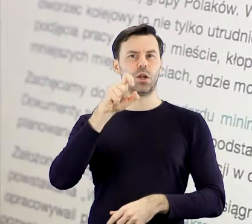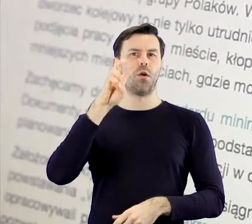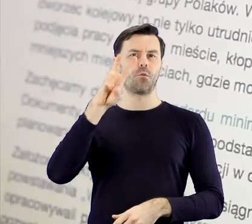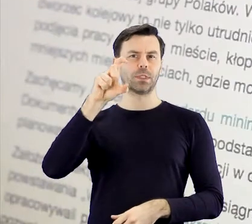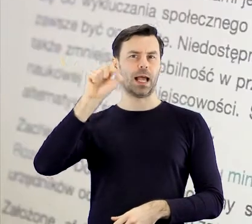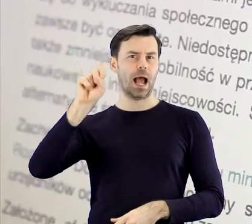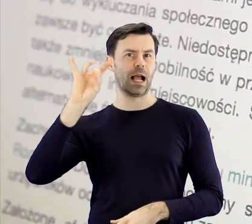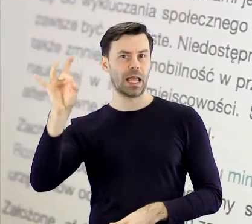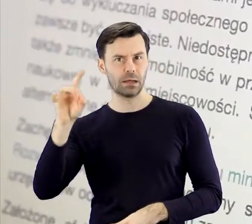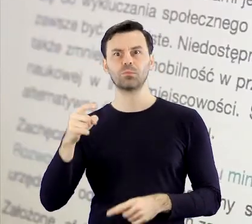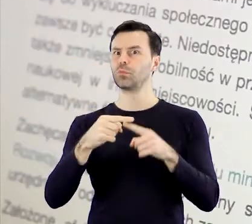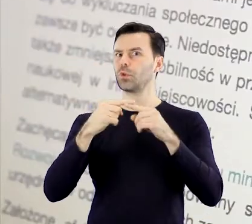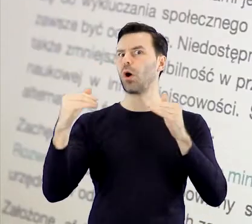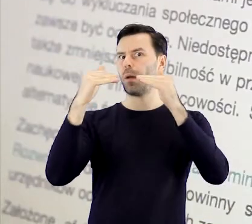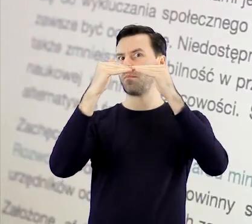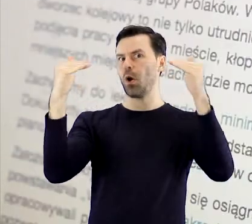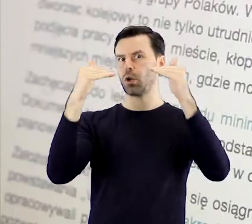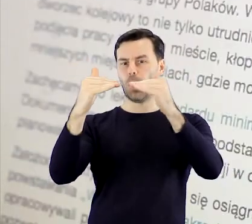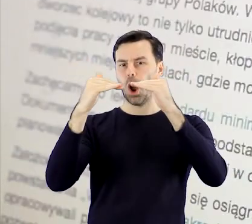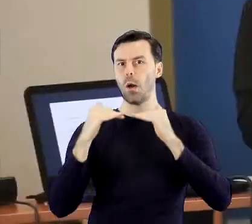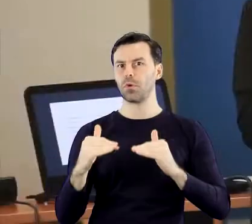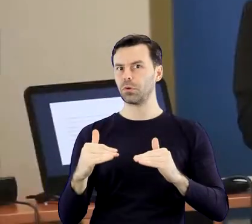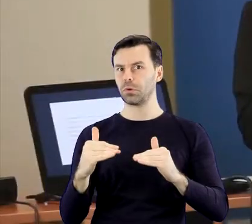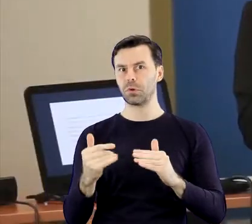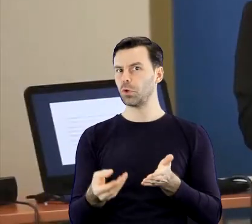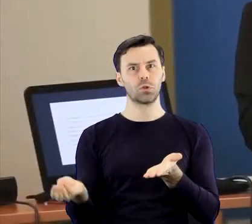obniżyli poziom. Dodatkowo nie musi spełniać tych